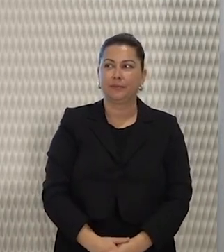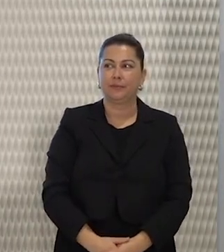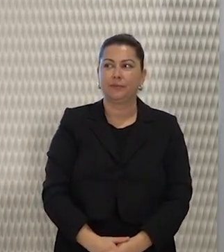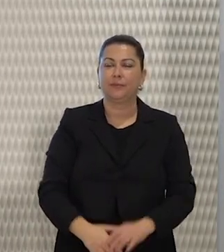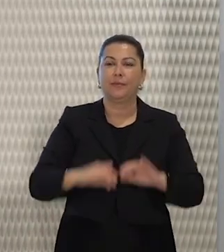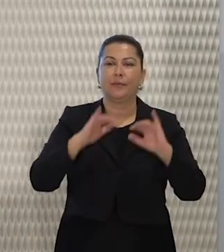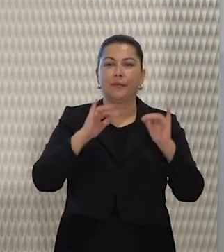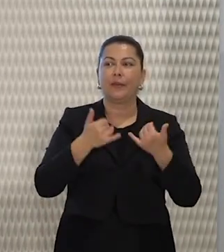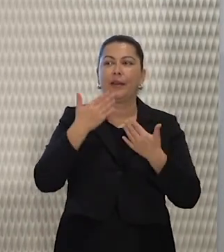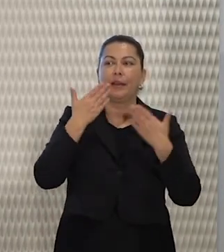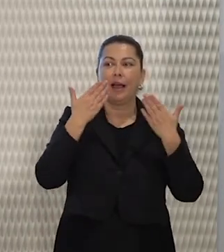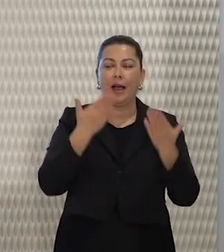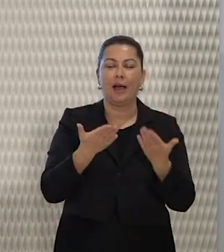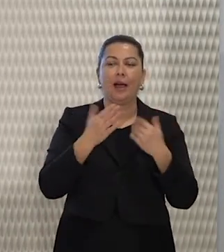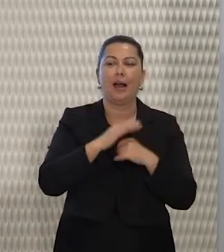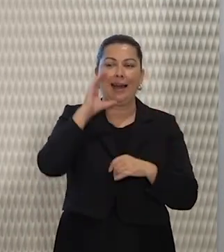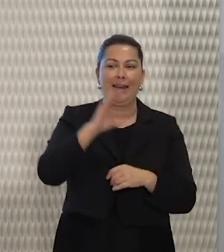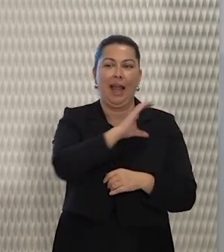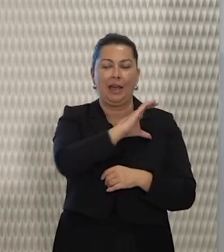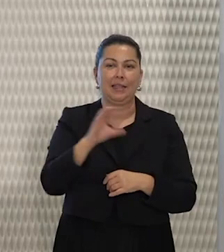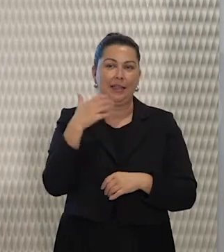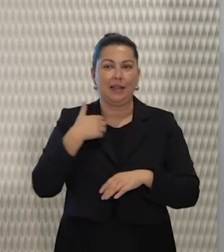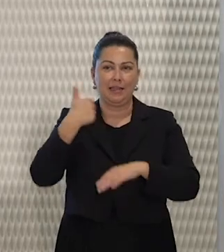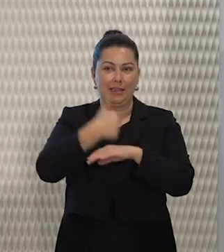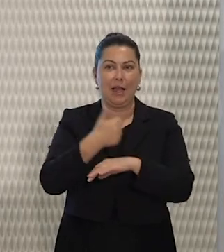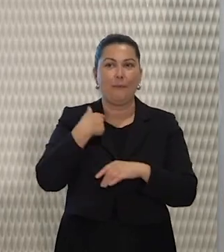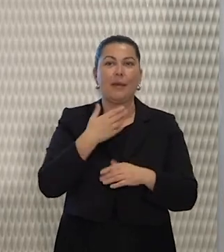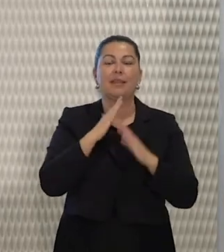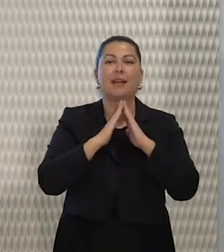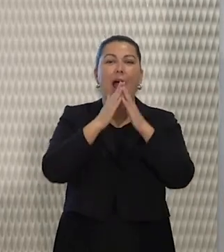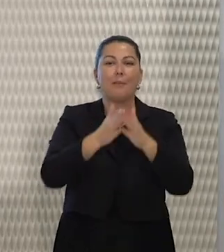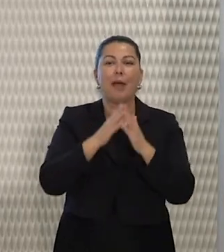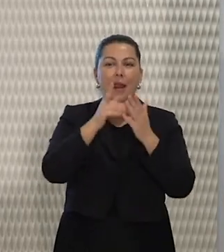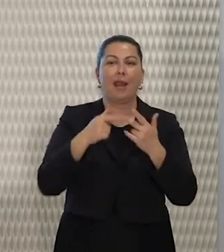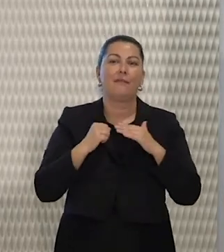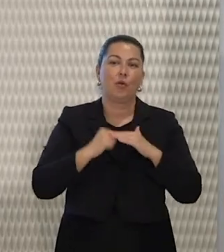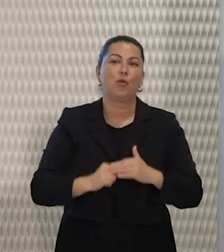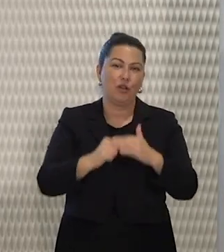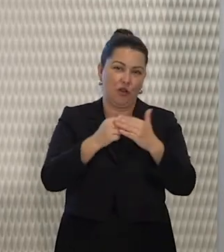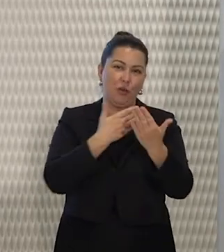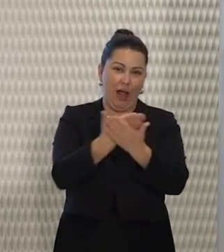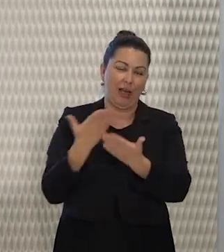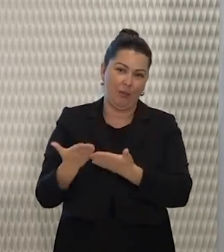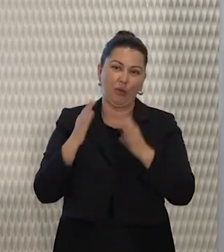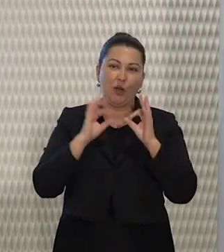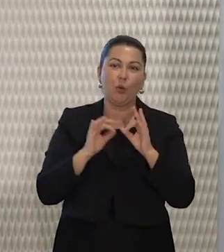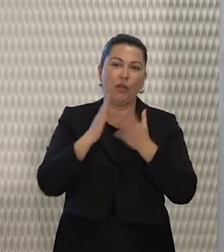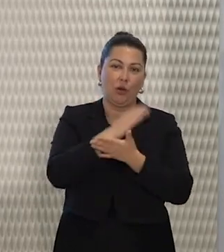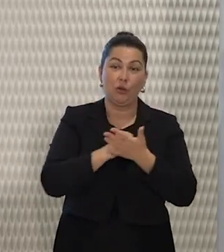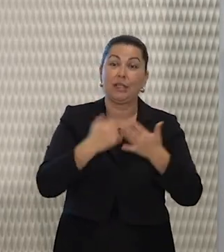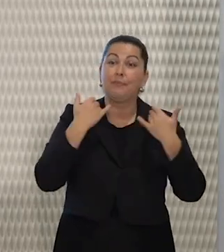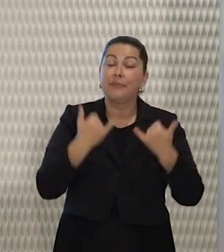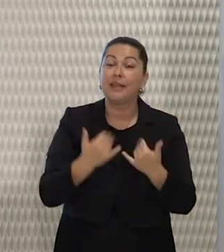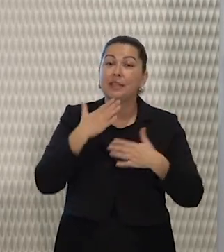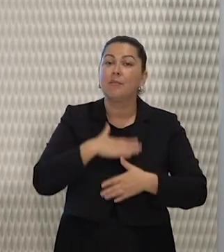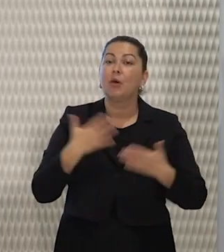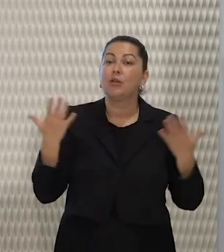Stefan Pimmingsdorfer hier mit dem Appell, diese Unterstützungsangebote auch zu nutzen. Wir wollen weitermachen mit einem